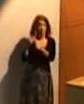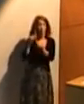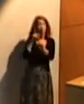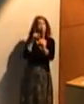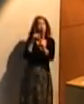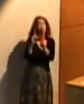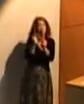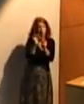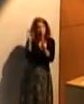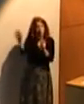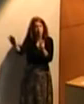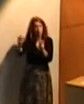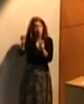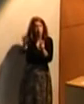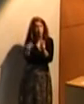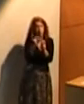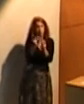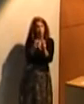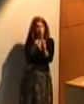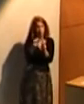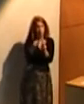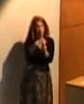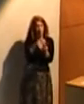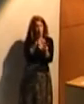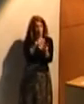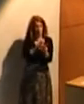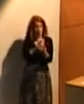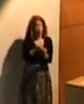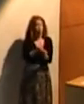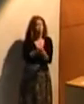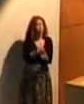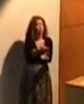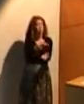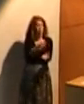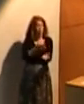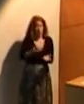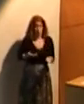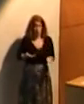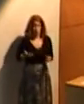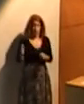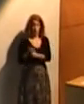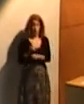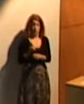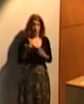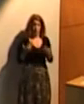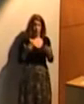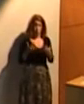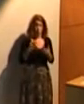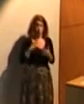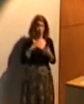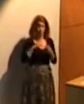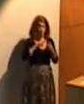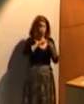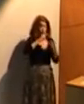un gène qui peut être traçables du reste je vous ai dit allez ce temps il peut y avoir désormais des adn des génomes